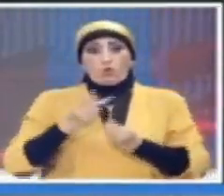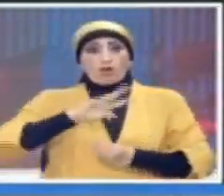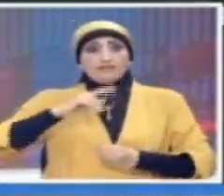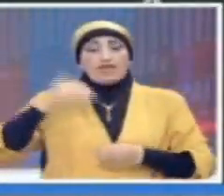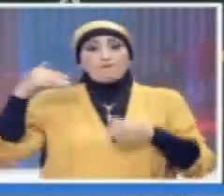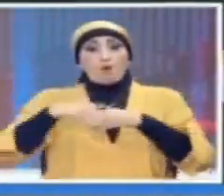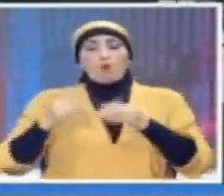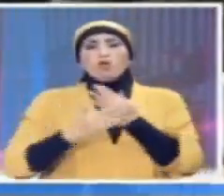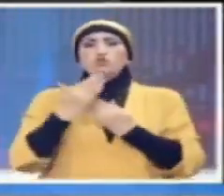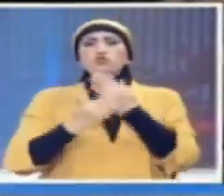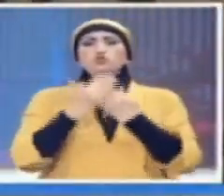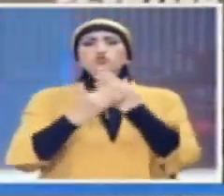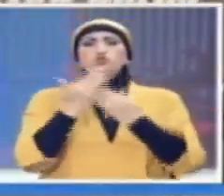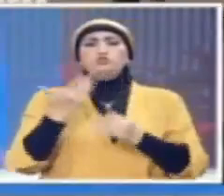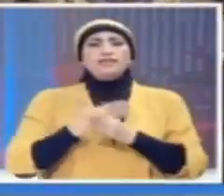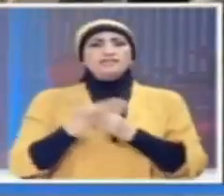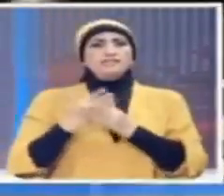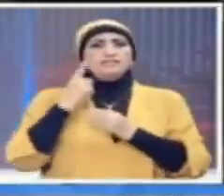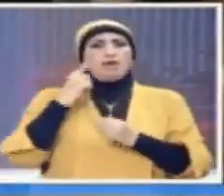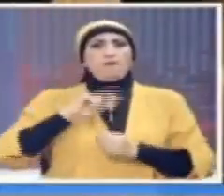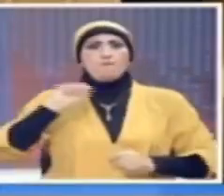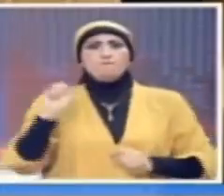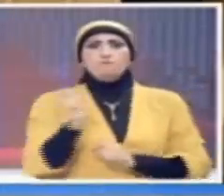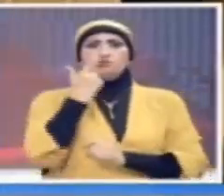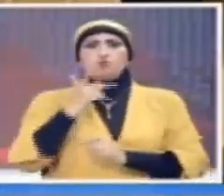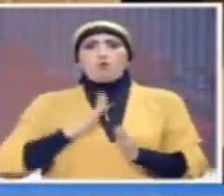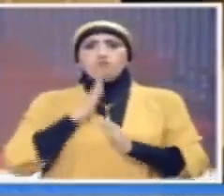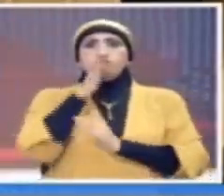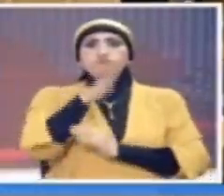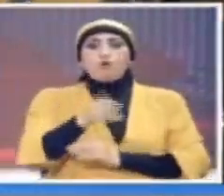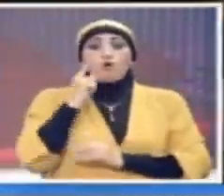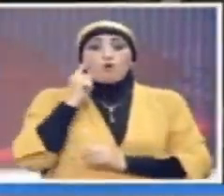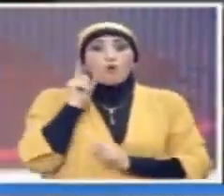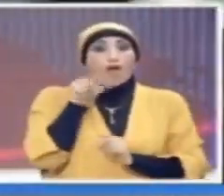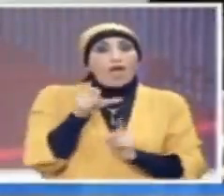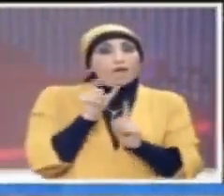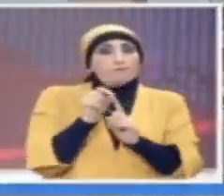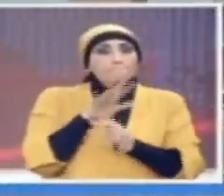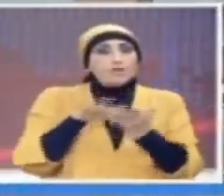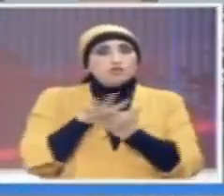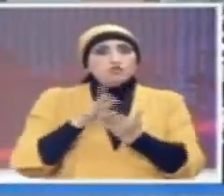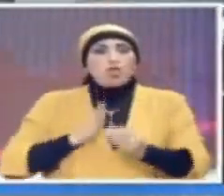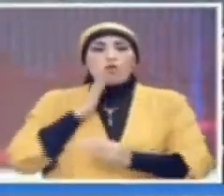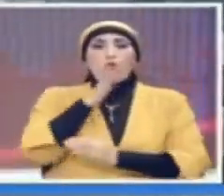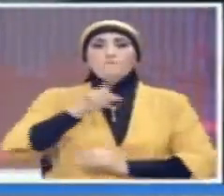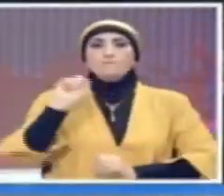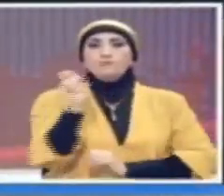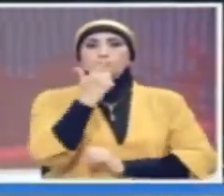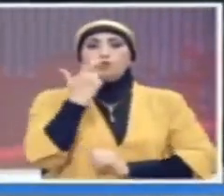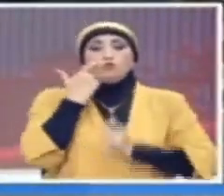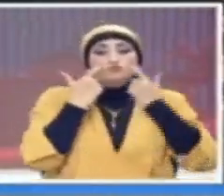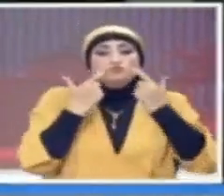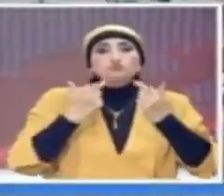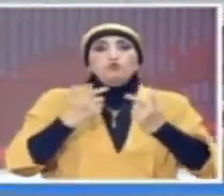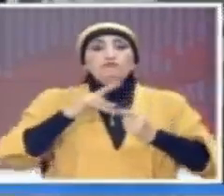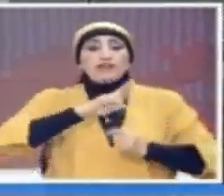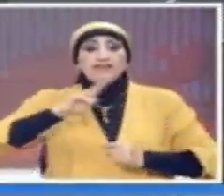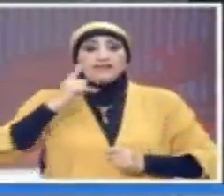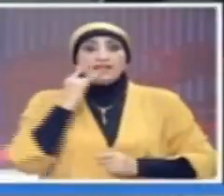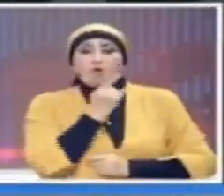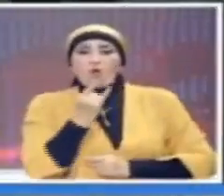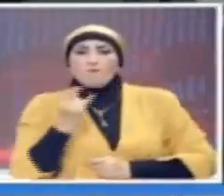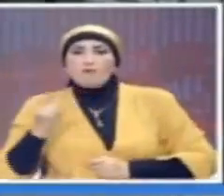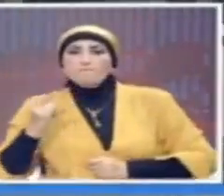ومعدات حديثة تتيح لها الانتقال الفوري بين الأماكن المستهدفة بالتأمين لرصد الحالة الأمنية